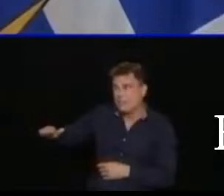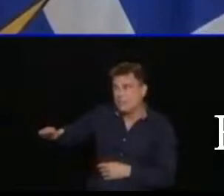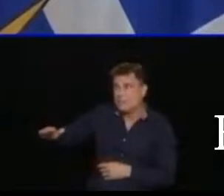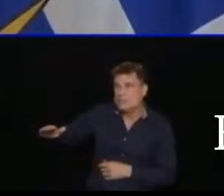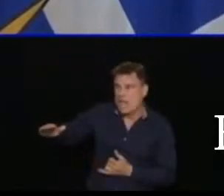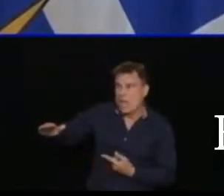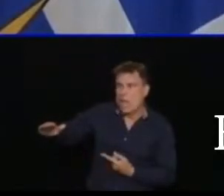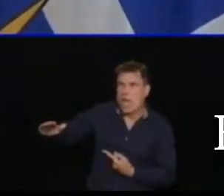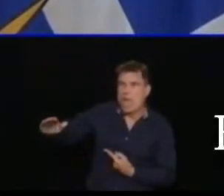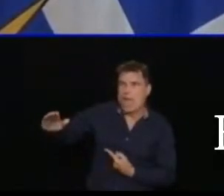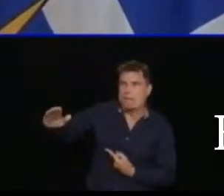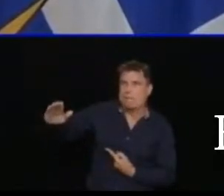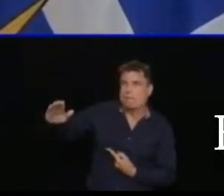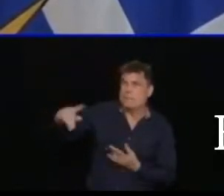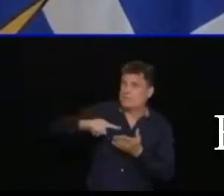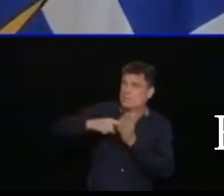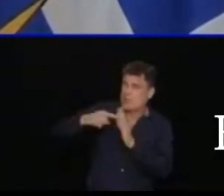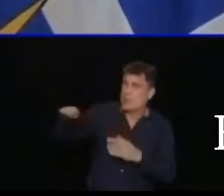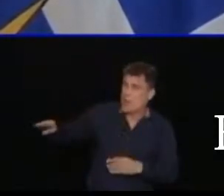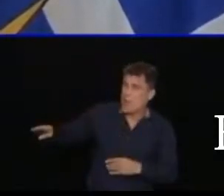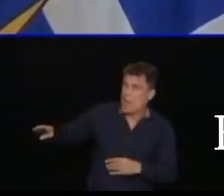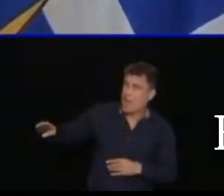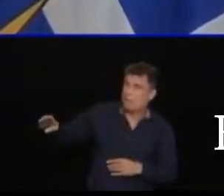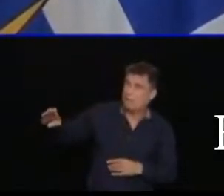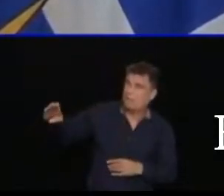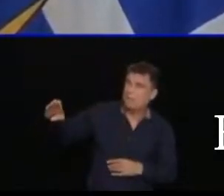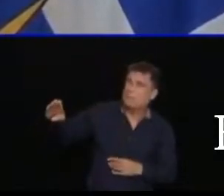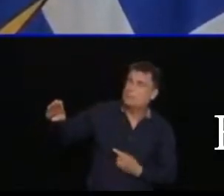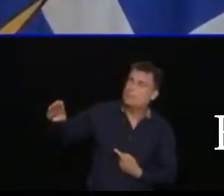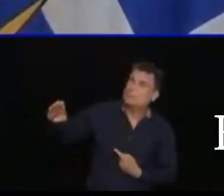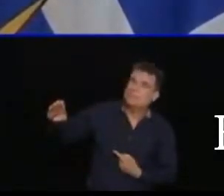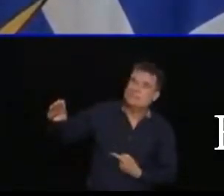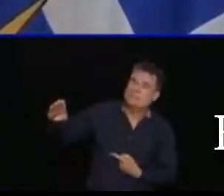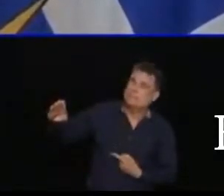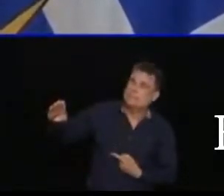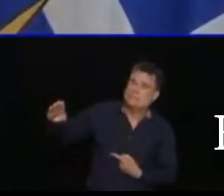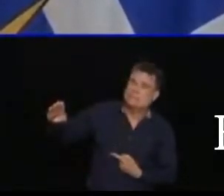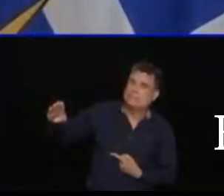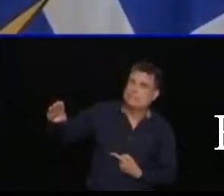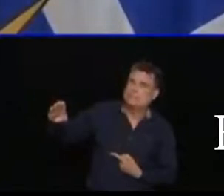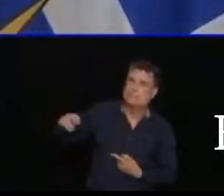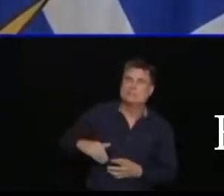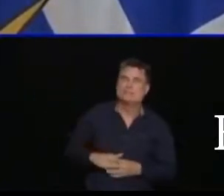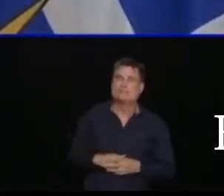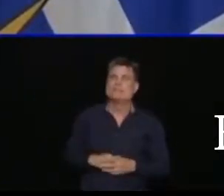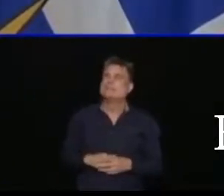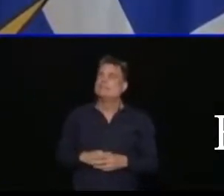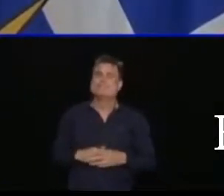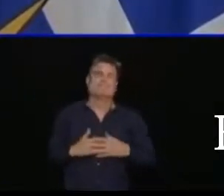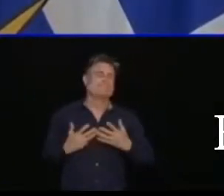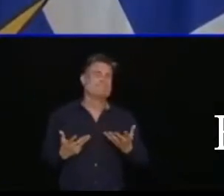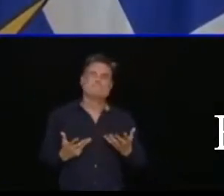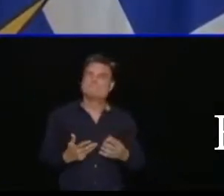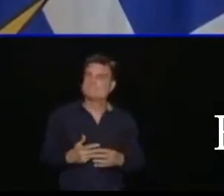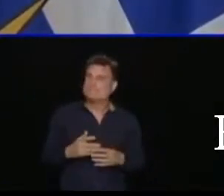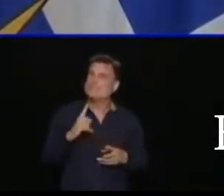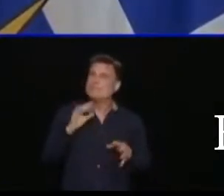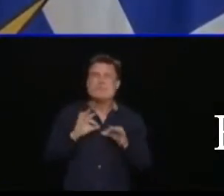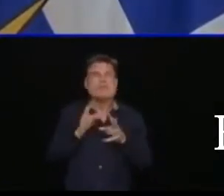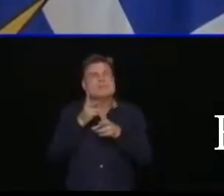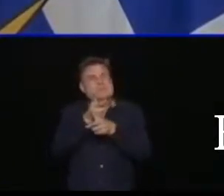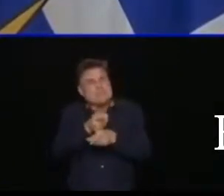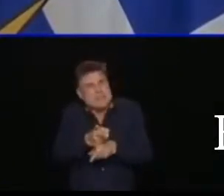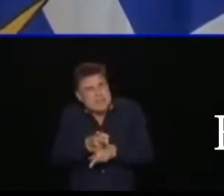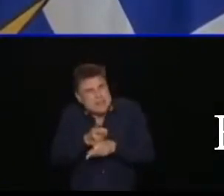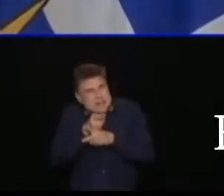保，如果我们自己意识到我们已经暴露在病毒中了，那么自己去测试有没有症